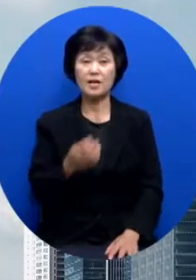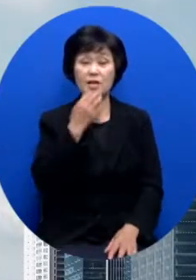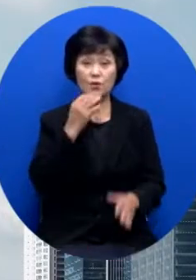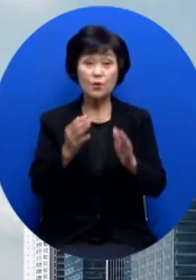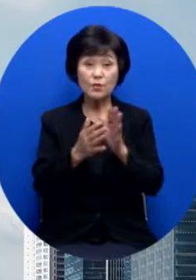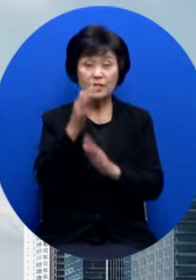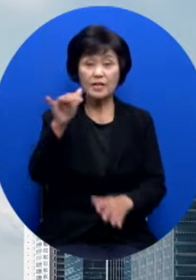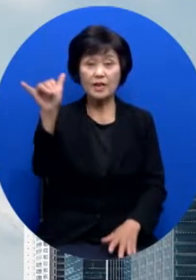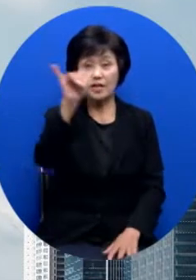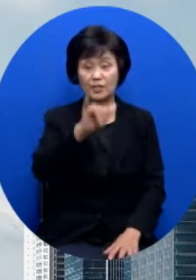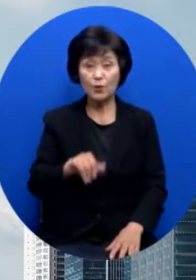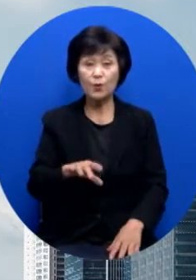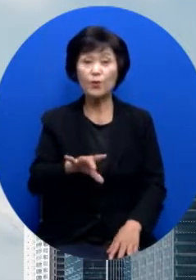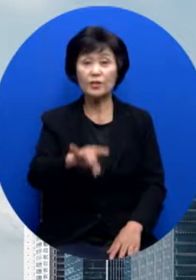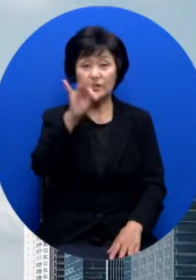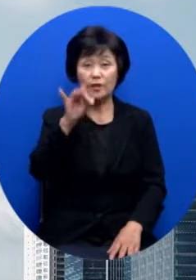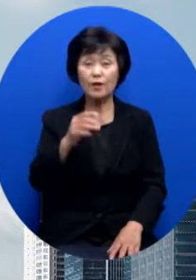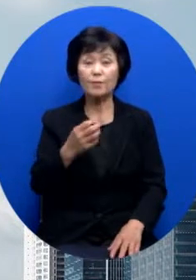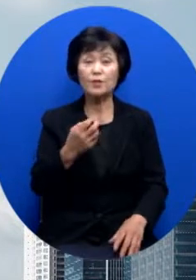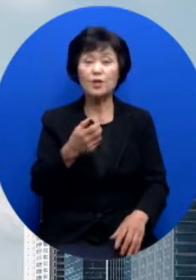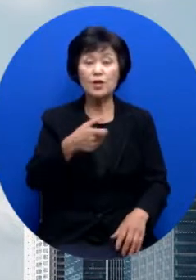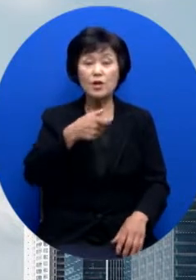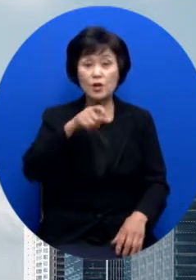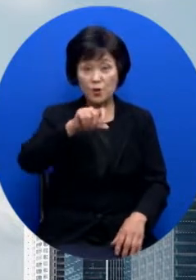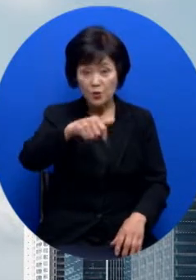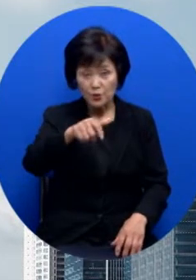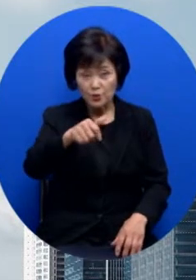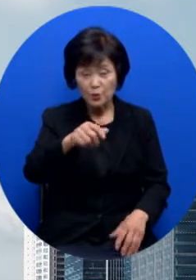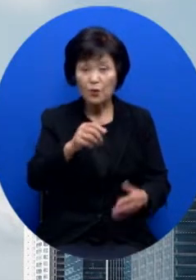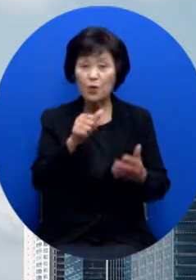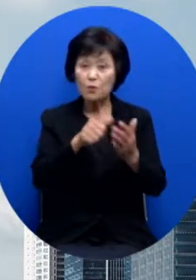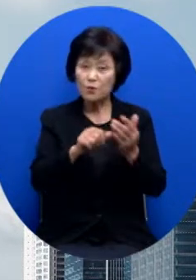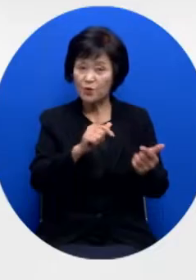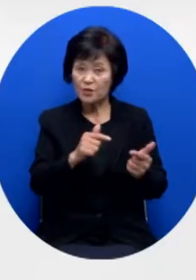서울시가 전국 최초로 수도재료 전문 연구실을 구축했습니다.